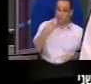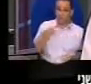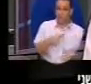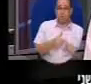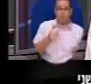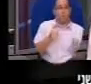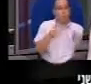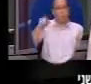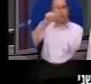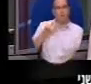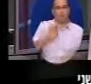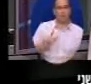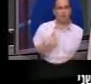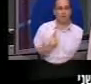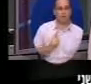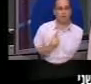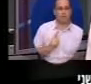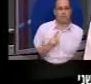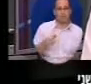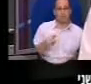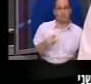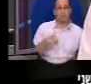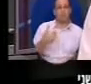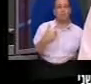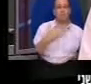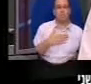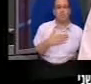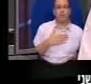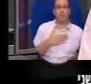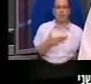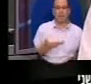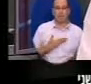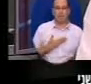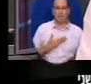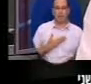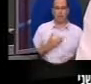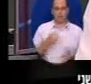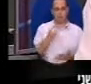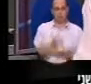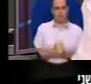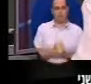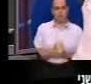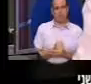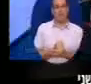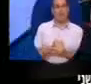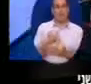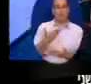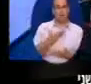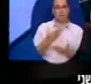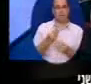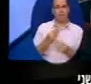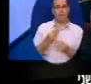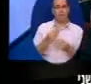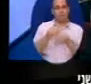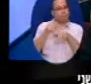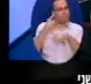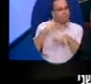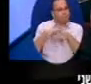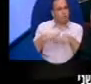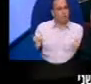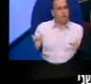בתור. זה אומר שמה שאנחנו עושים מקבל תרודה חיובית אפילו בין הקמפוסים השונים. כן, אני קראתי, כבר לא זוכר איפה, בטכניון או